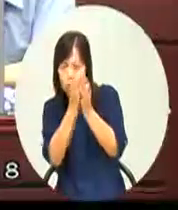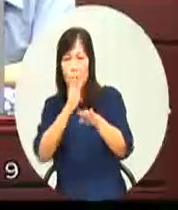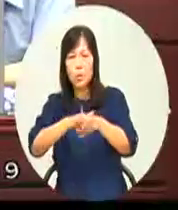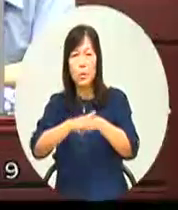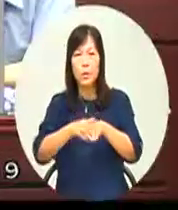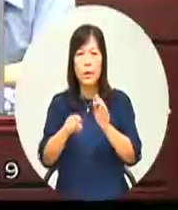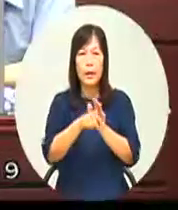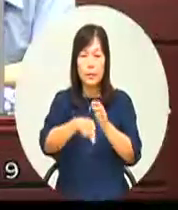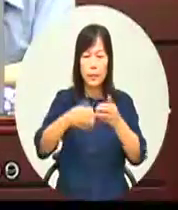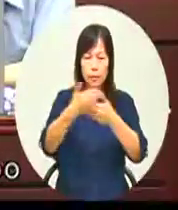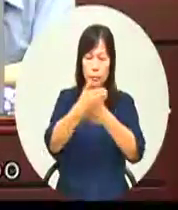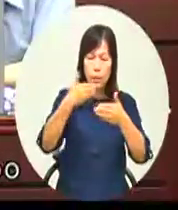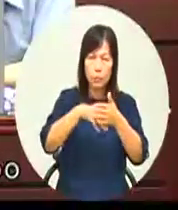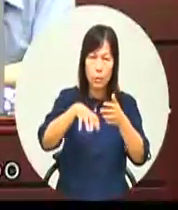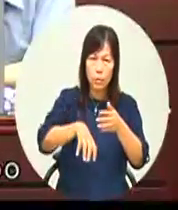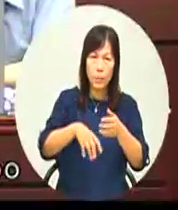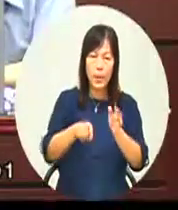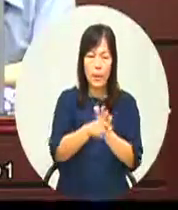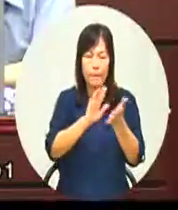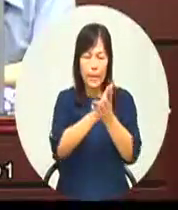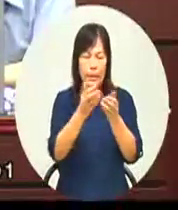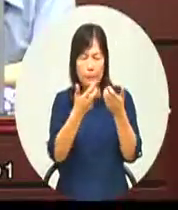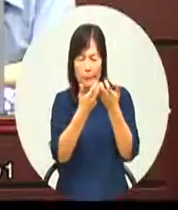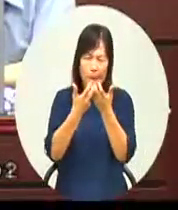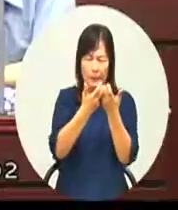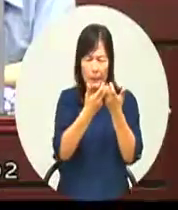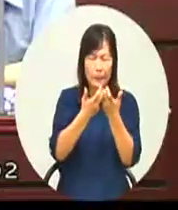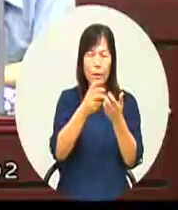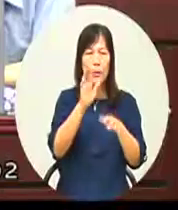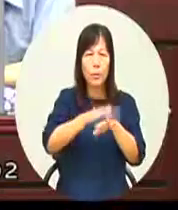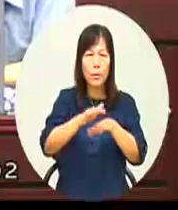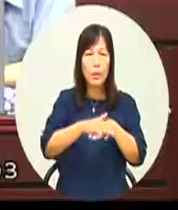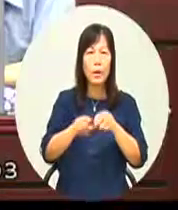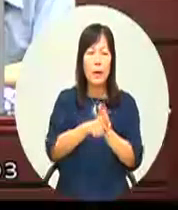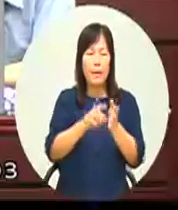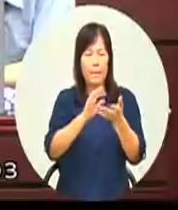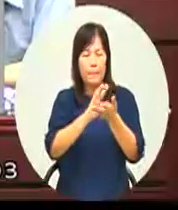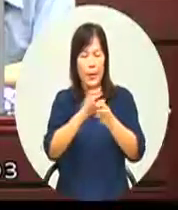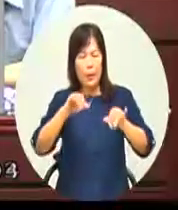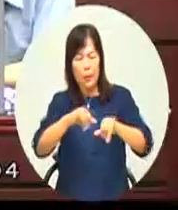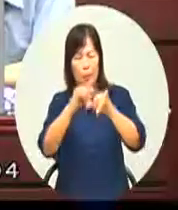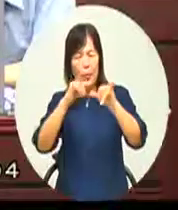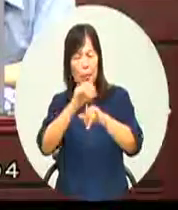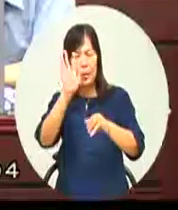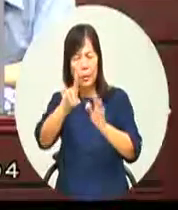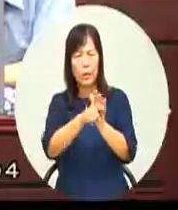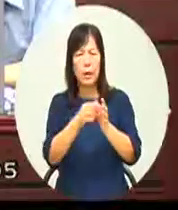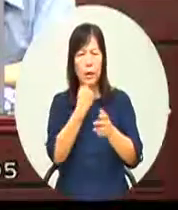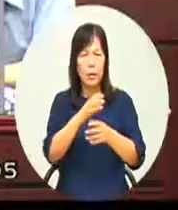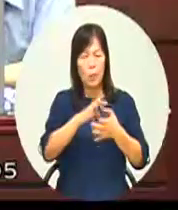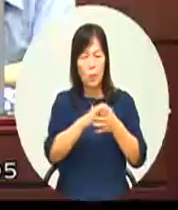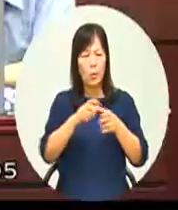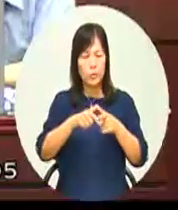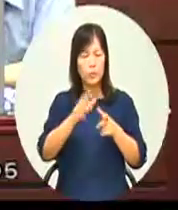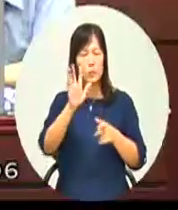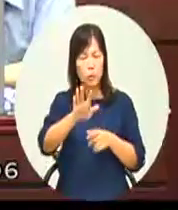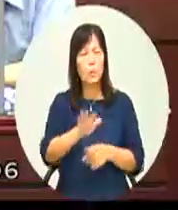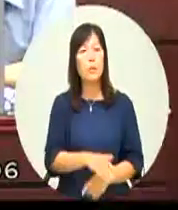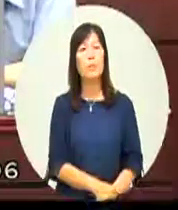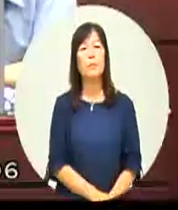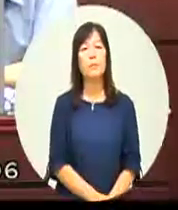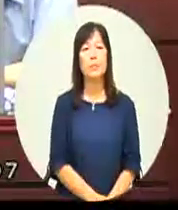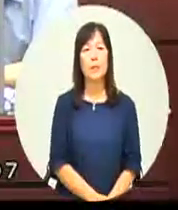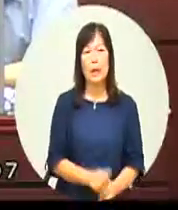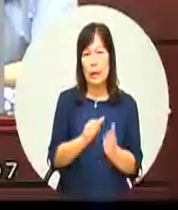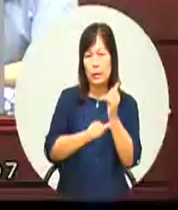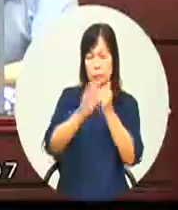通的部分，当然会产生拥塞，产生比较多的肇事，我们非常关心那个交通安全的部分。所以生